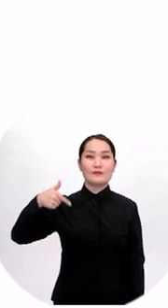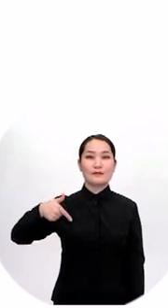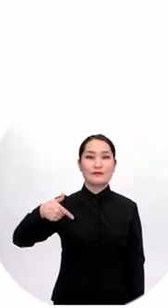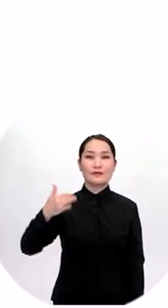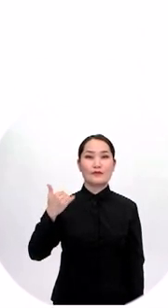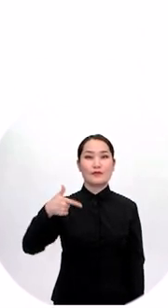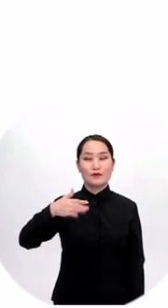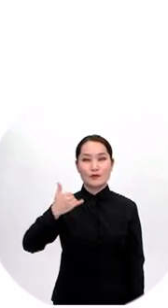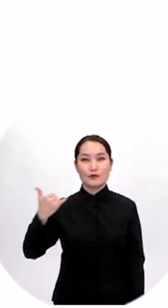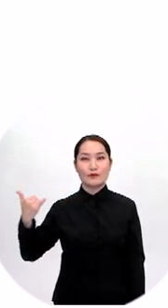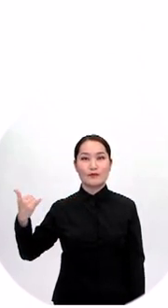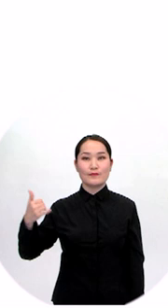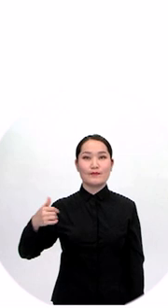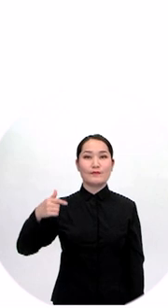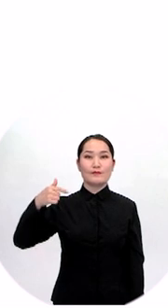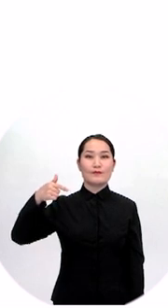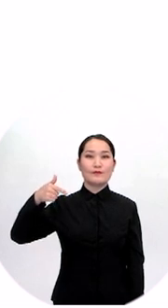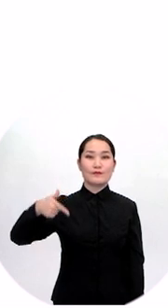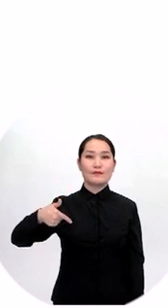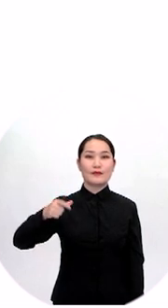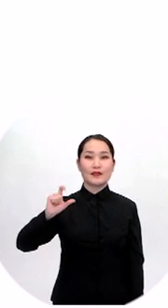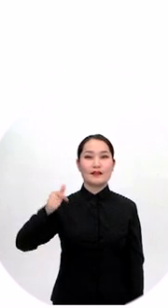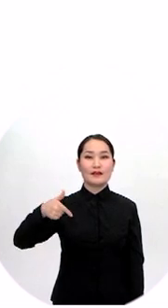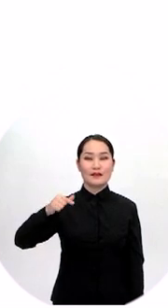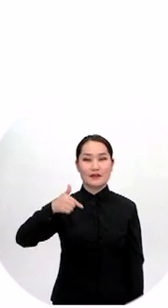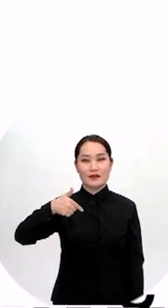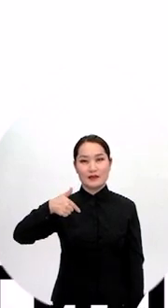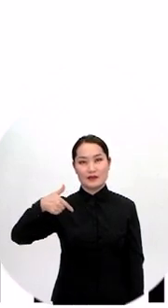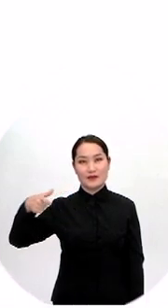Го. Го. Ге. Ге.